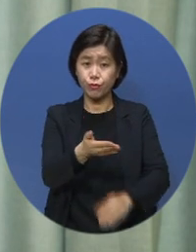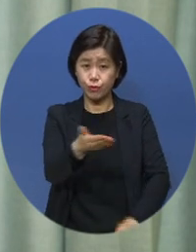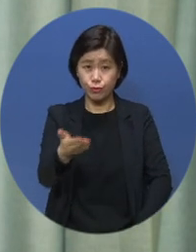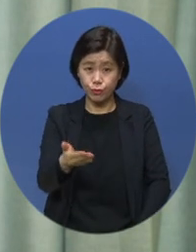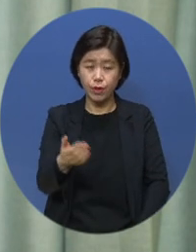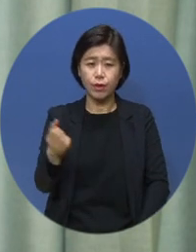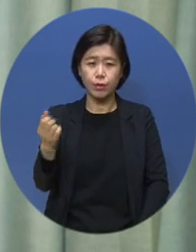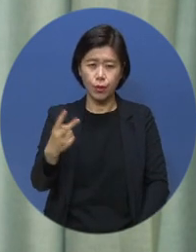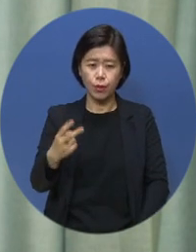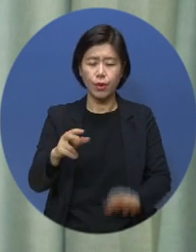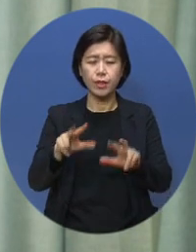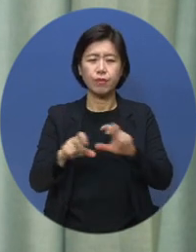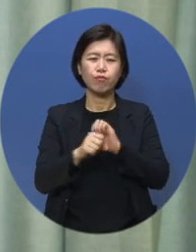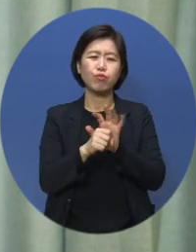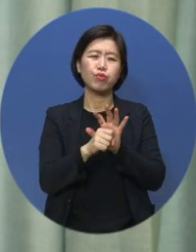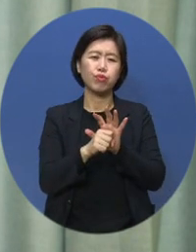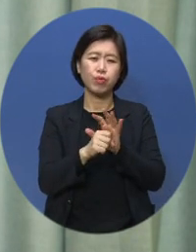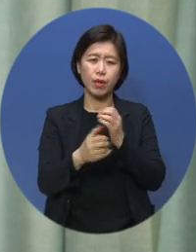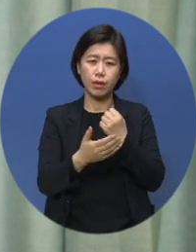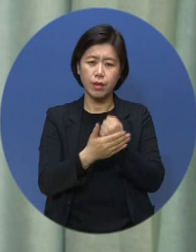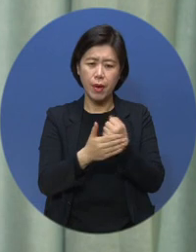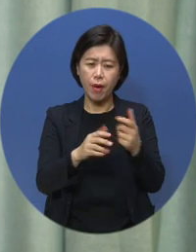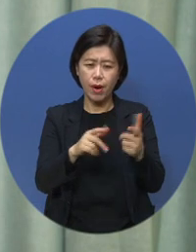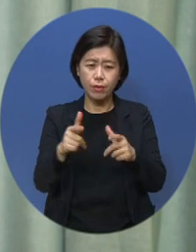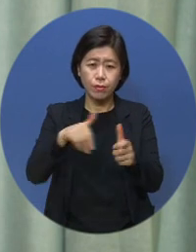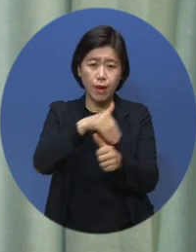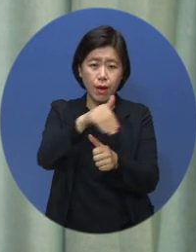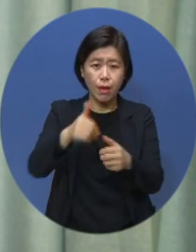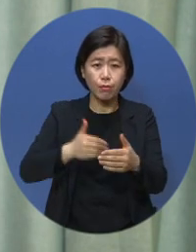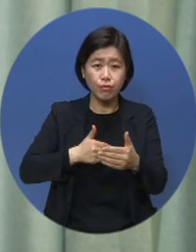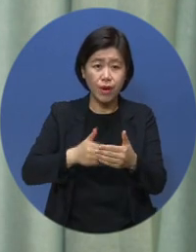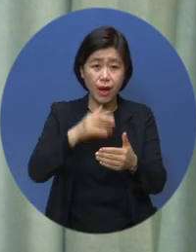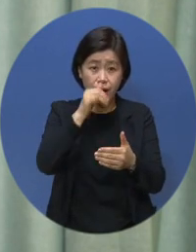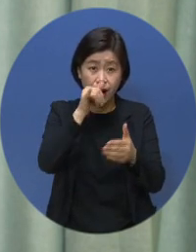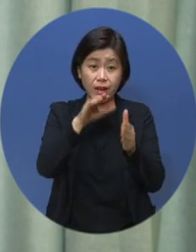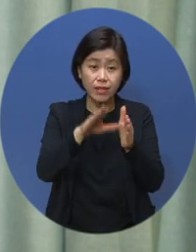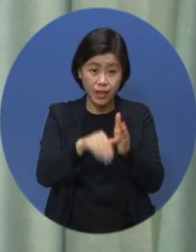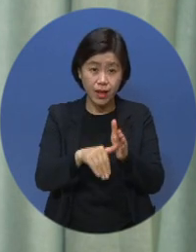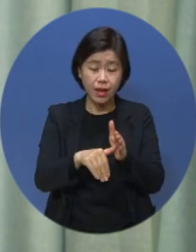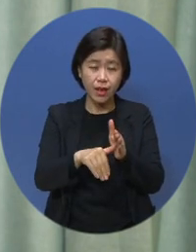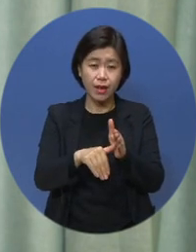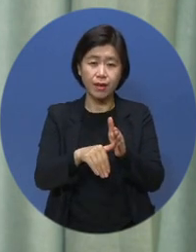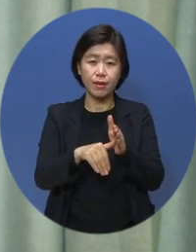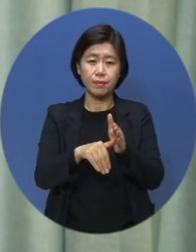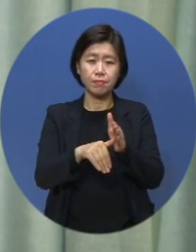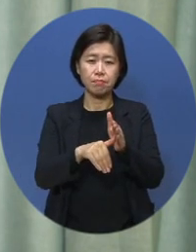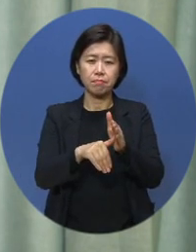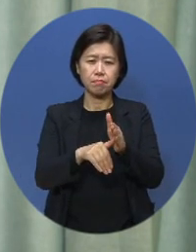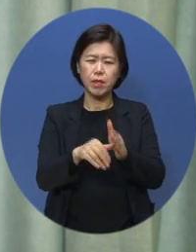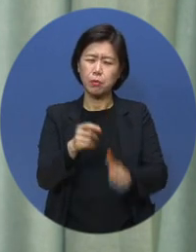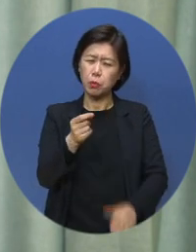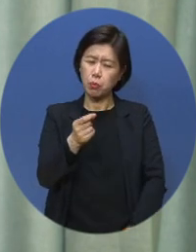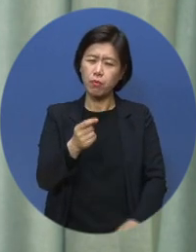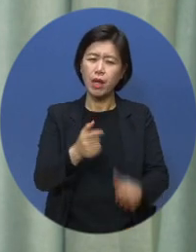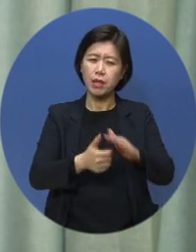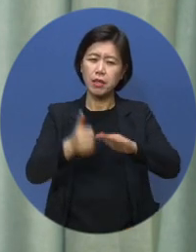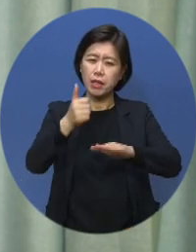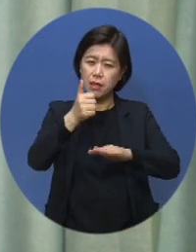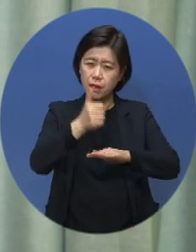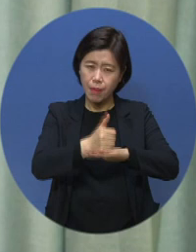코라 때문에 사실 좀 그런 그런 하잖아요 그런 상황에서 조금 좀 희망